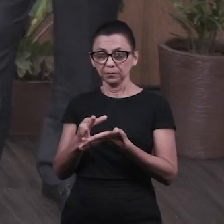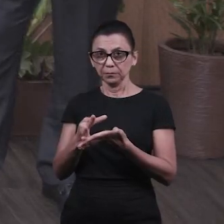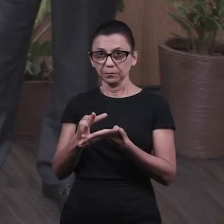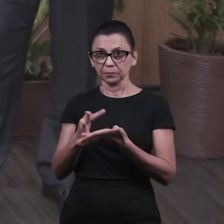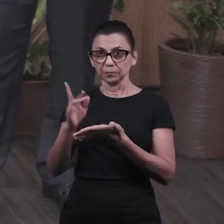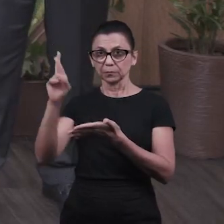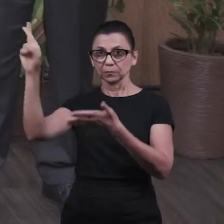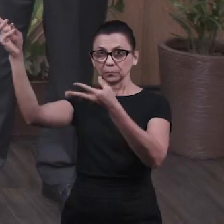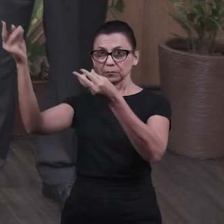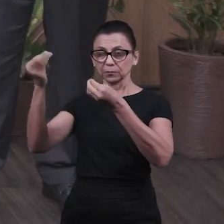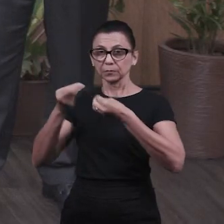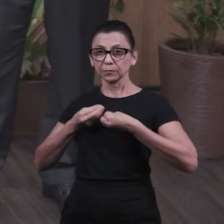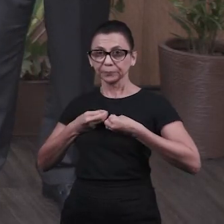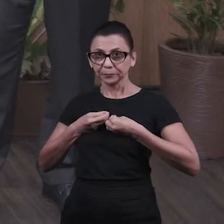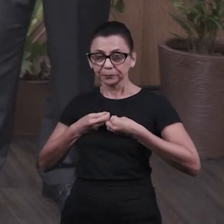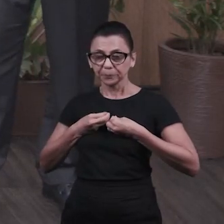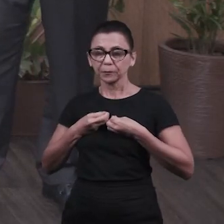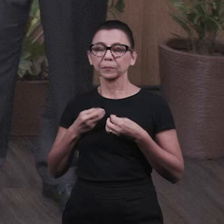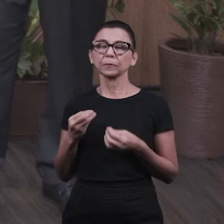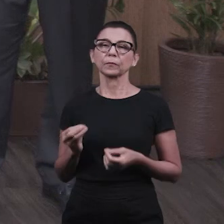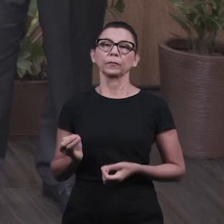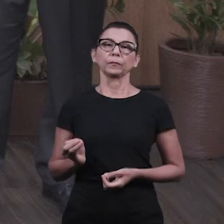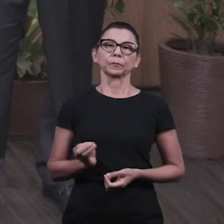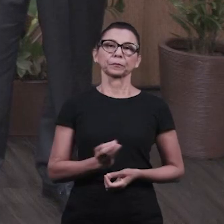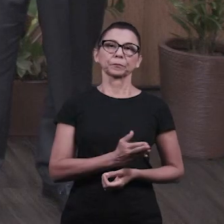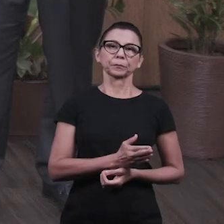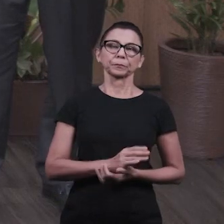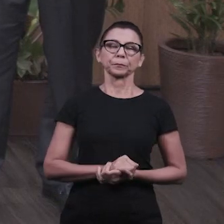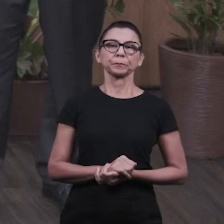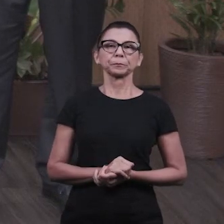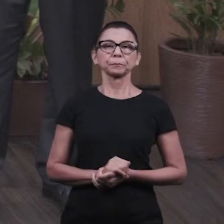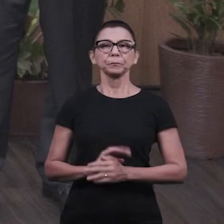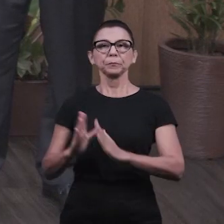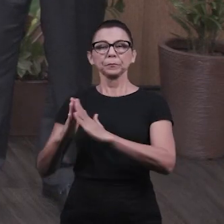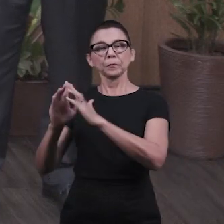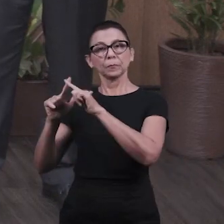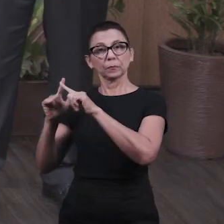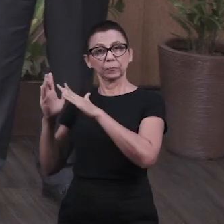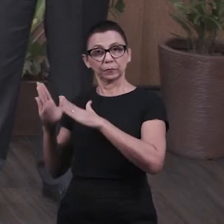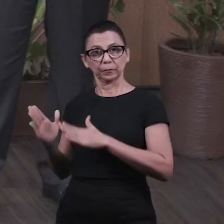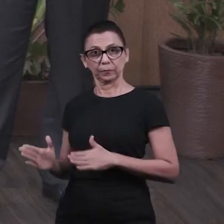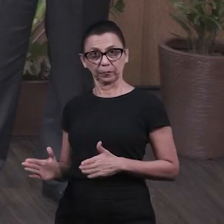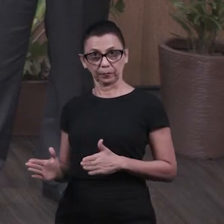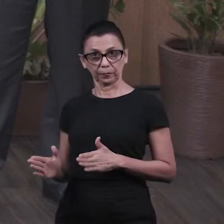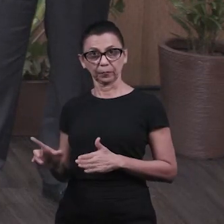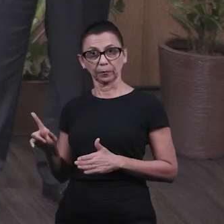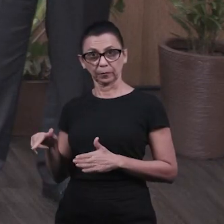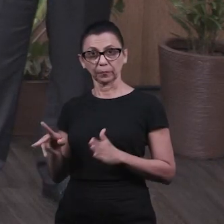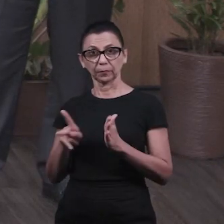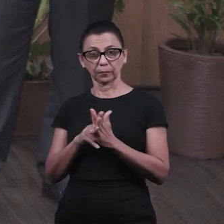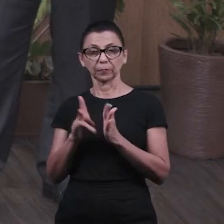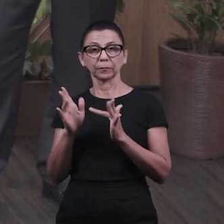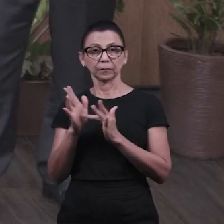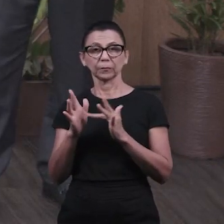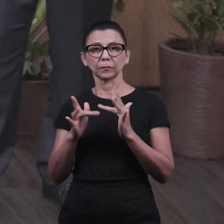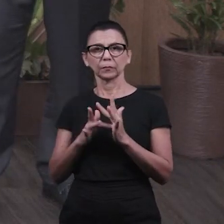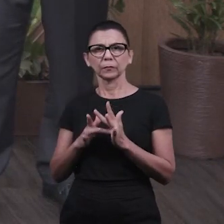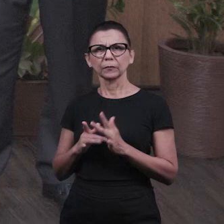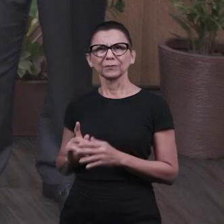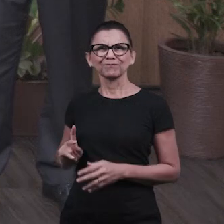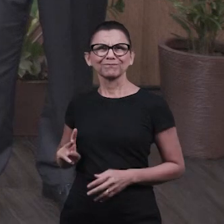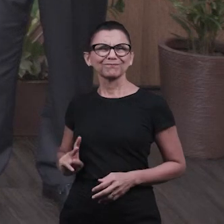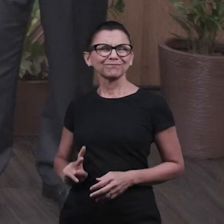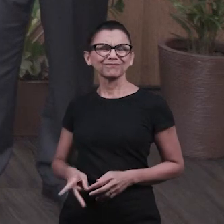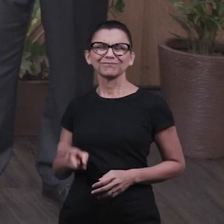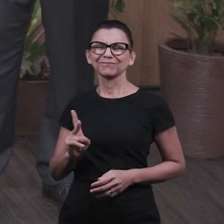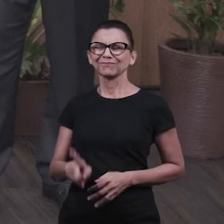L'Église fidèle du Seigneur Jésus, elle fait face et elle a toujours fait